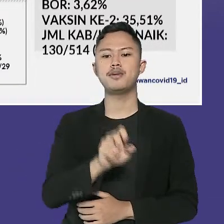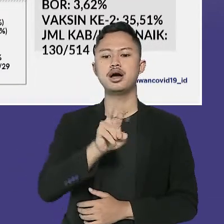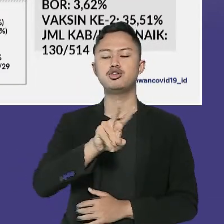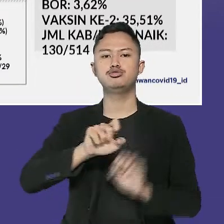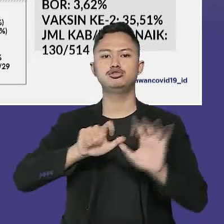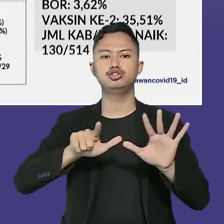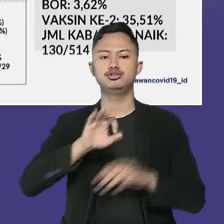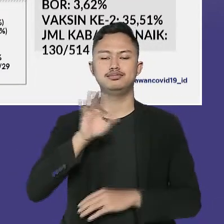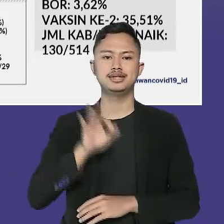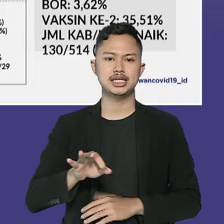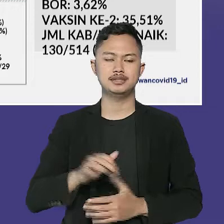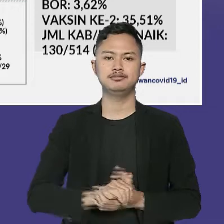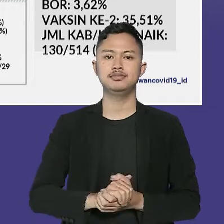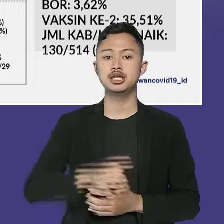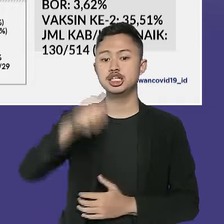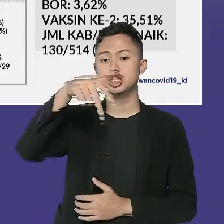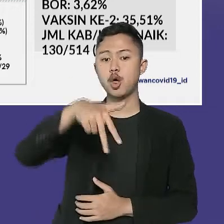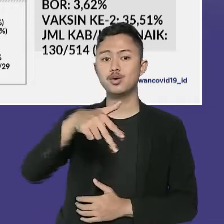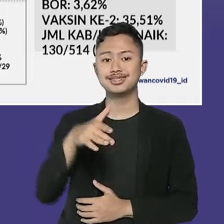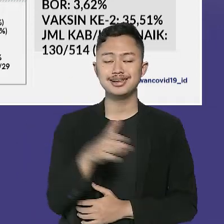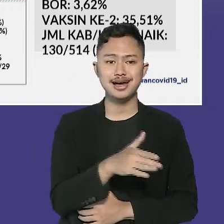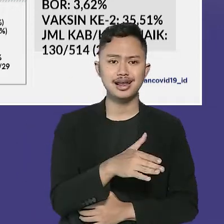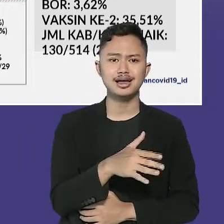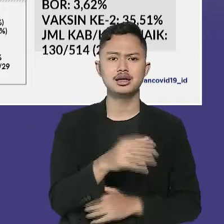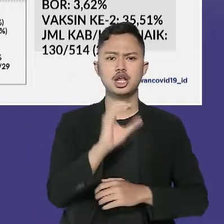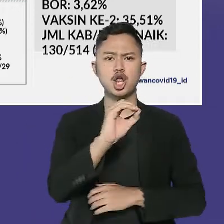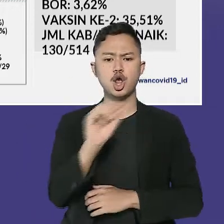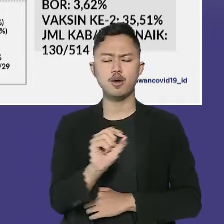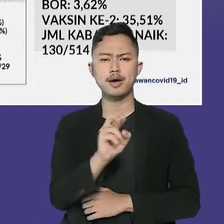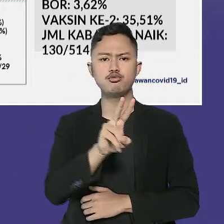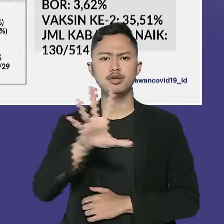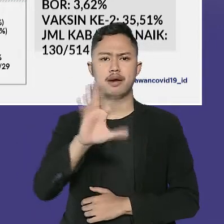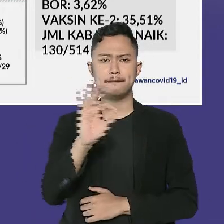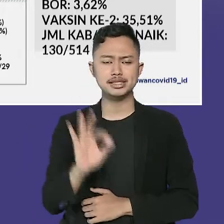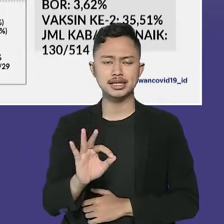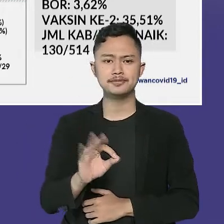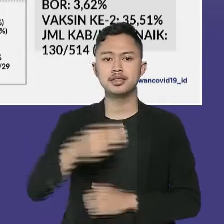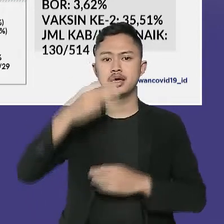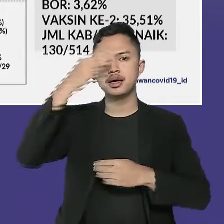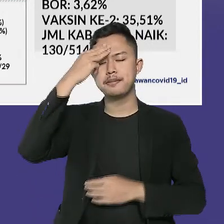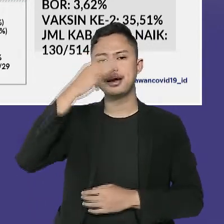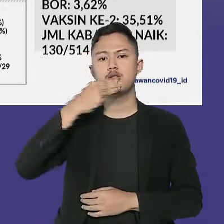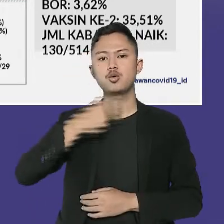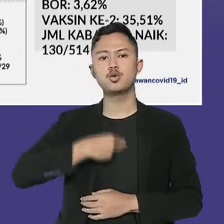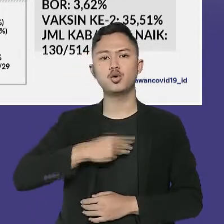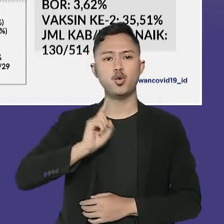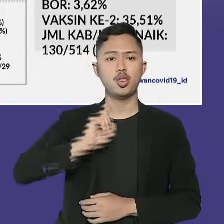1,27%, Sulawesi Tenggara 0,35%, Maluku Utara